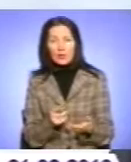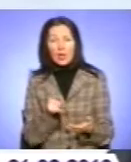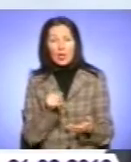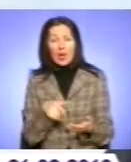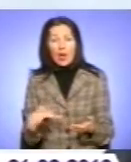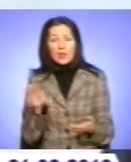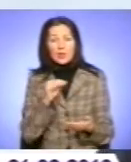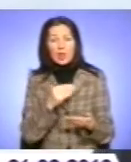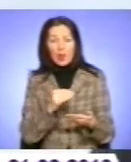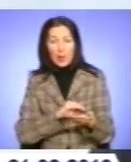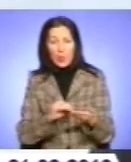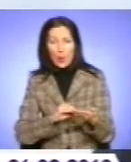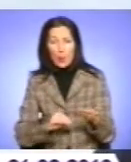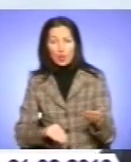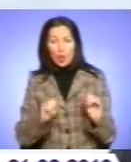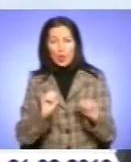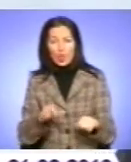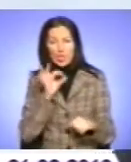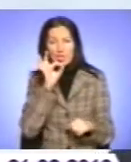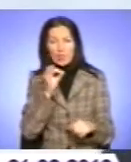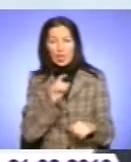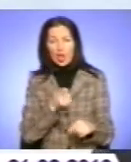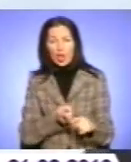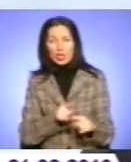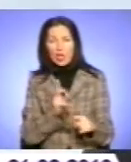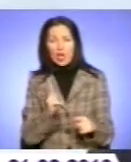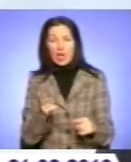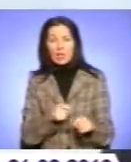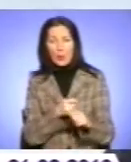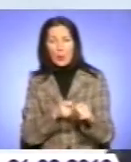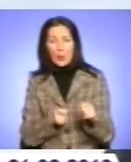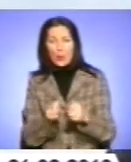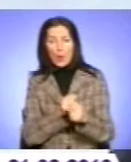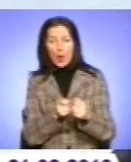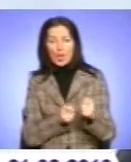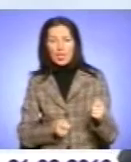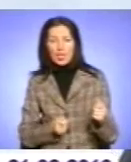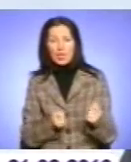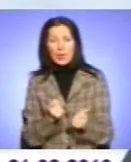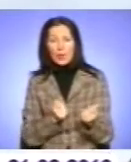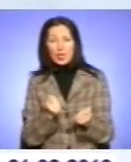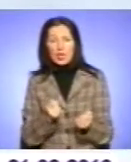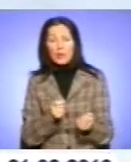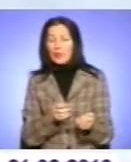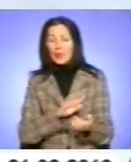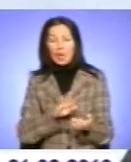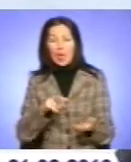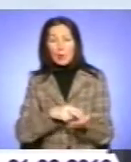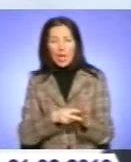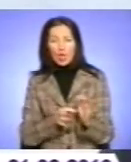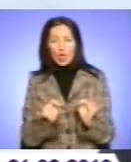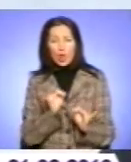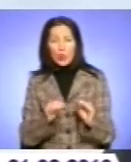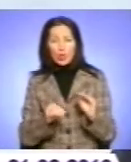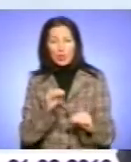все прописано. І можна сказати, що це якась бюрократична машина, там загружена в тих планах. Ні. Якщо план нормально складений, якщо